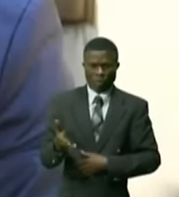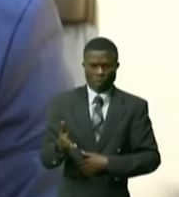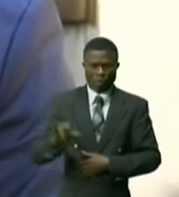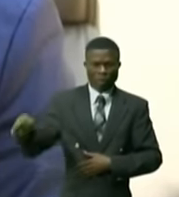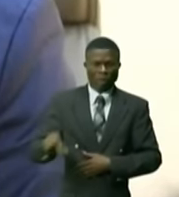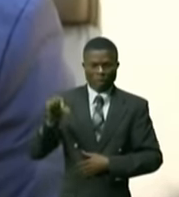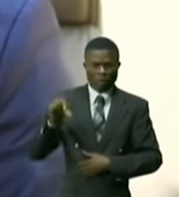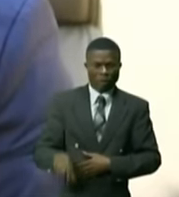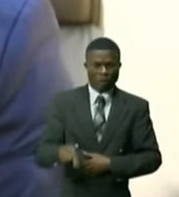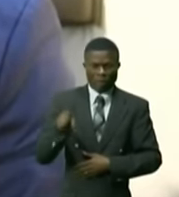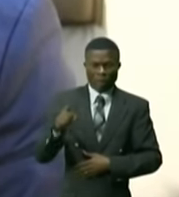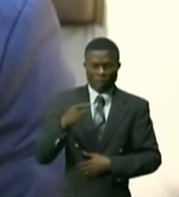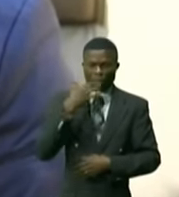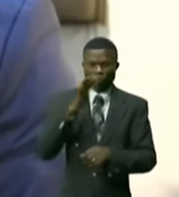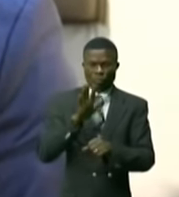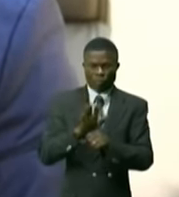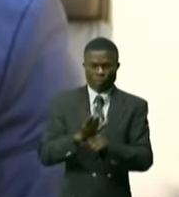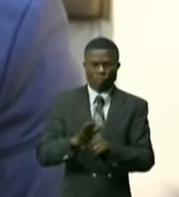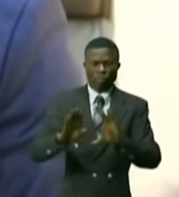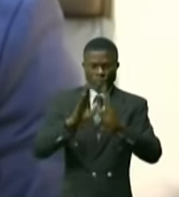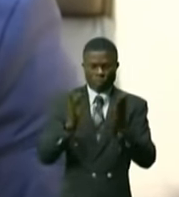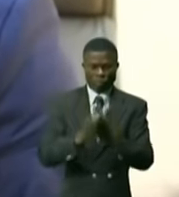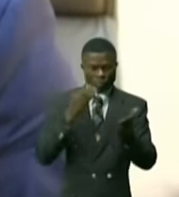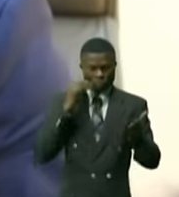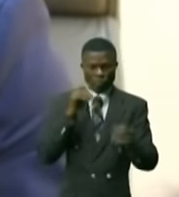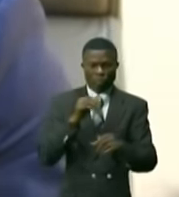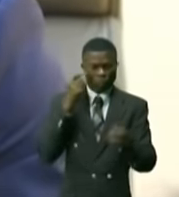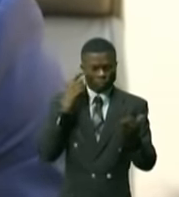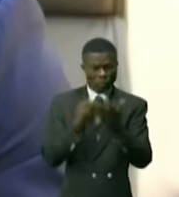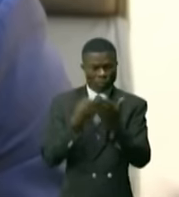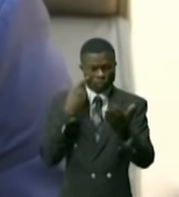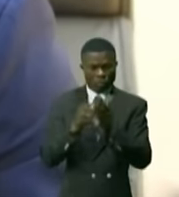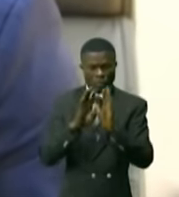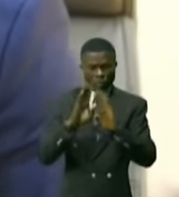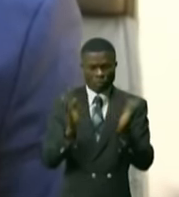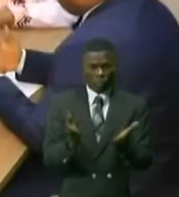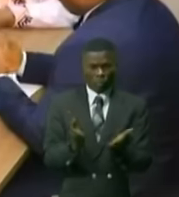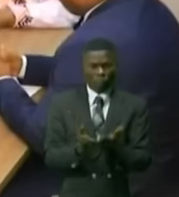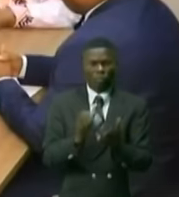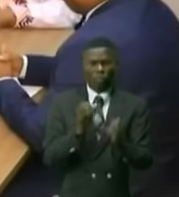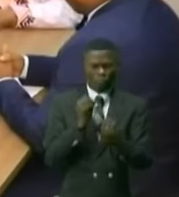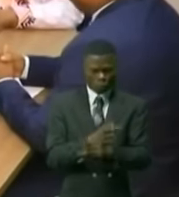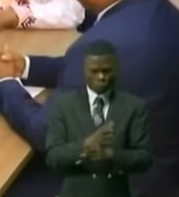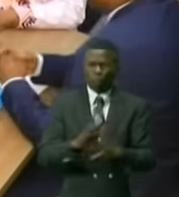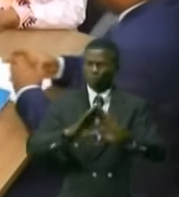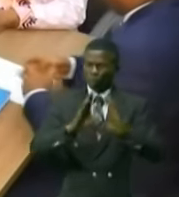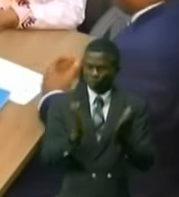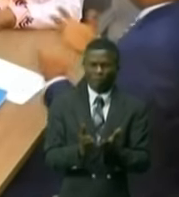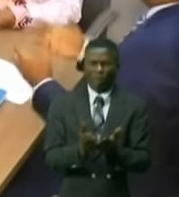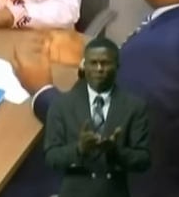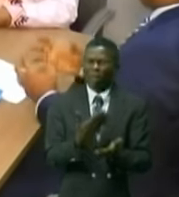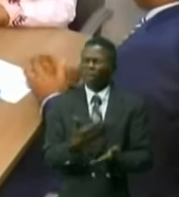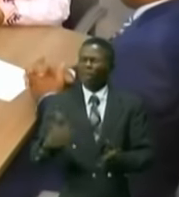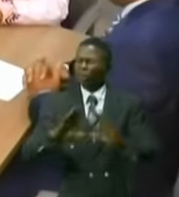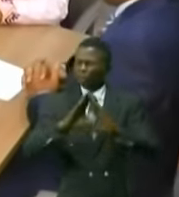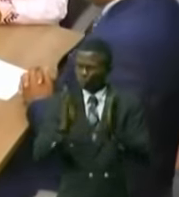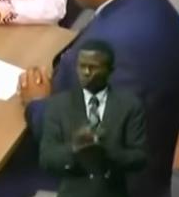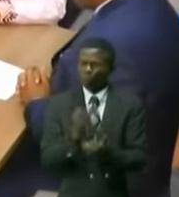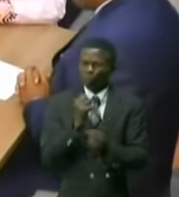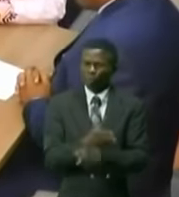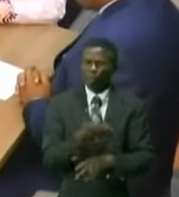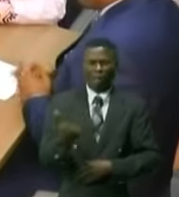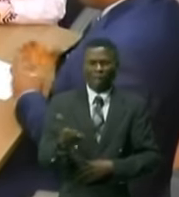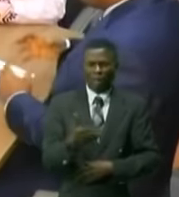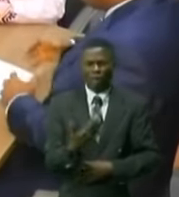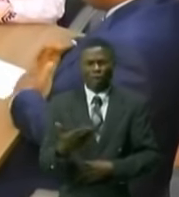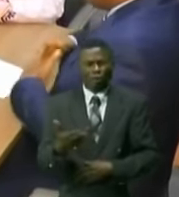Jean-Jacques Luboya a rassuré cette mission d'observation que toutes les dispositions sont prises pour que les élections se tiennent effectivement dans